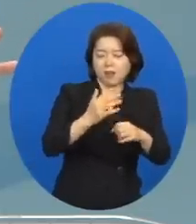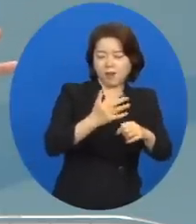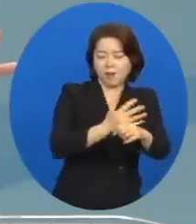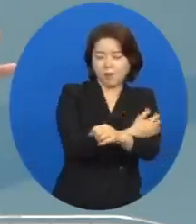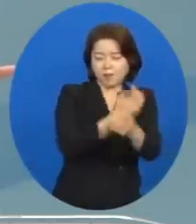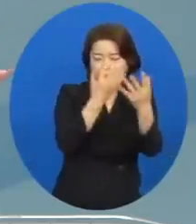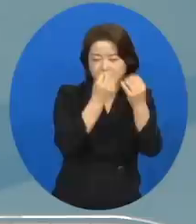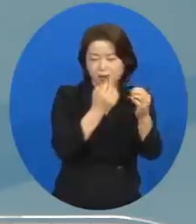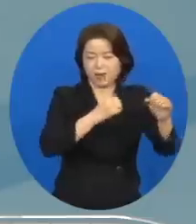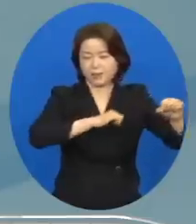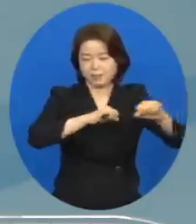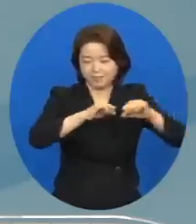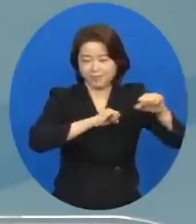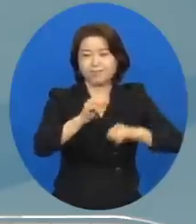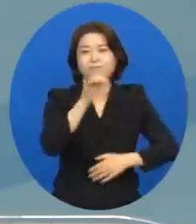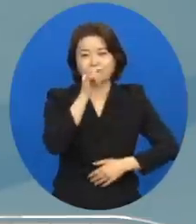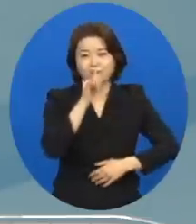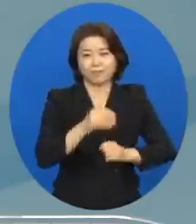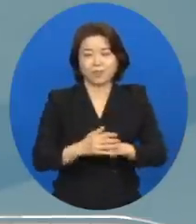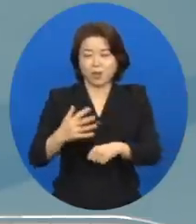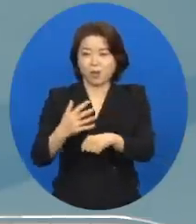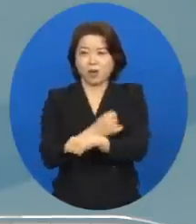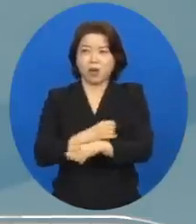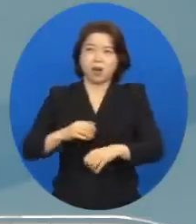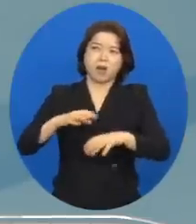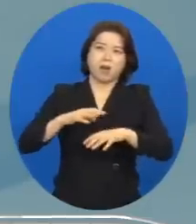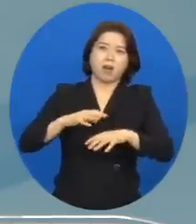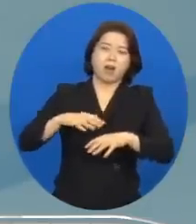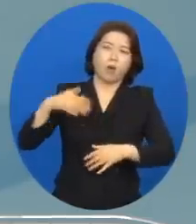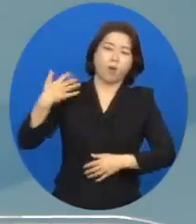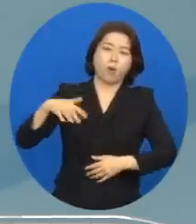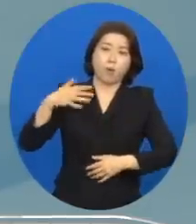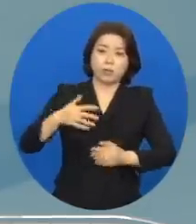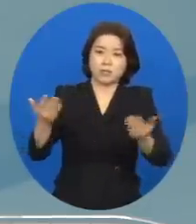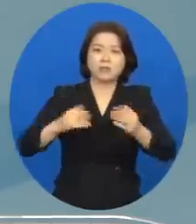하세요. 엄청나게 놀라운 일을 하십니다.